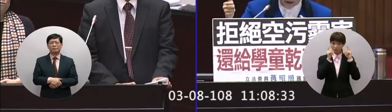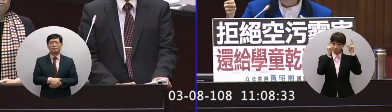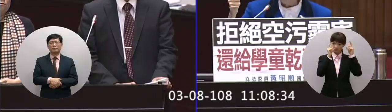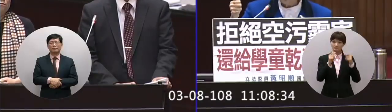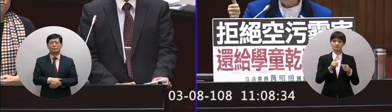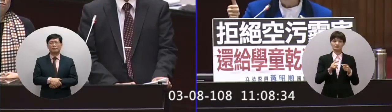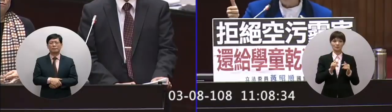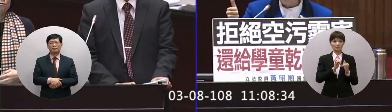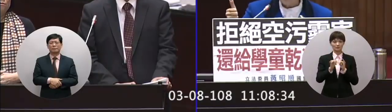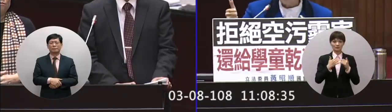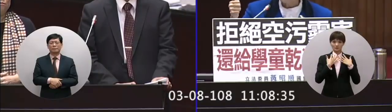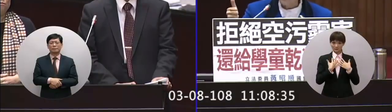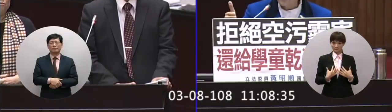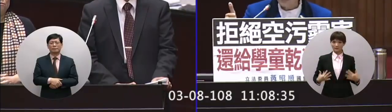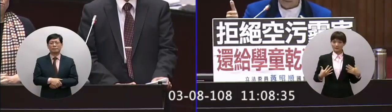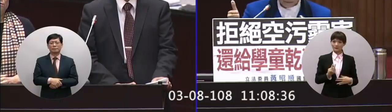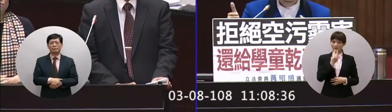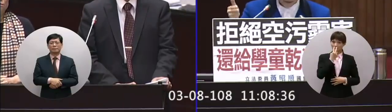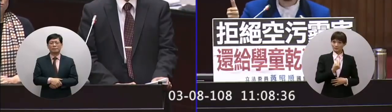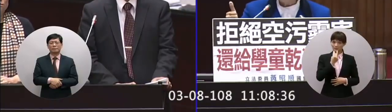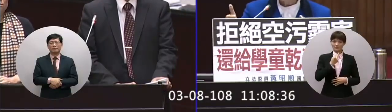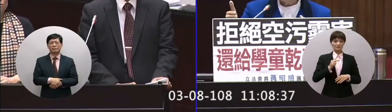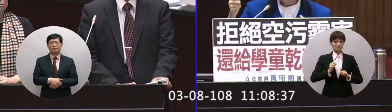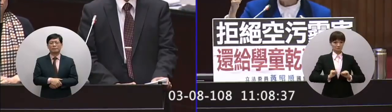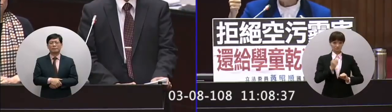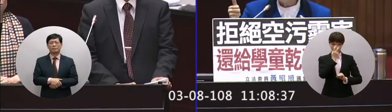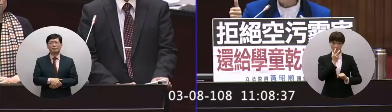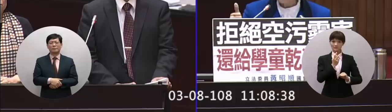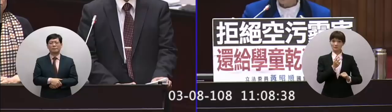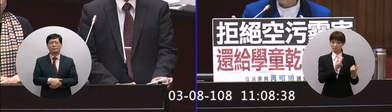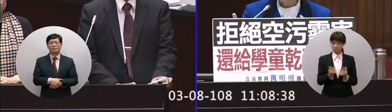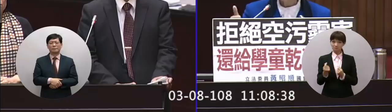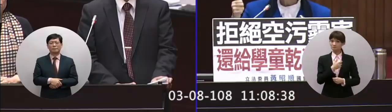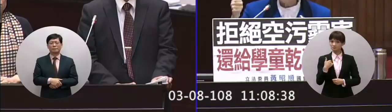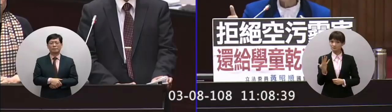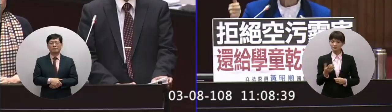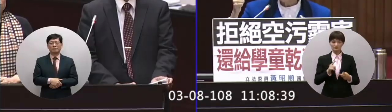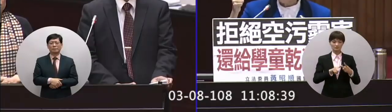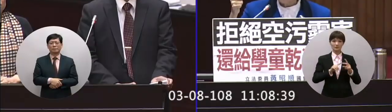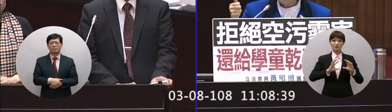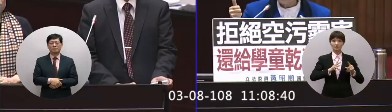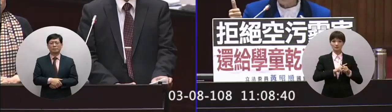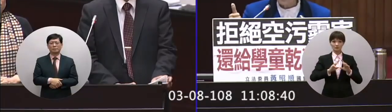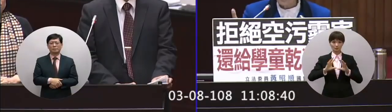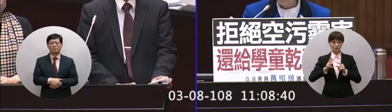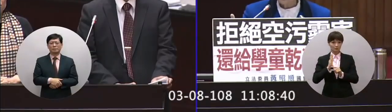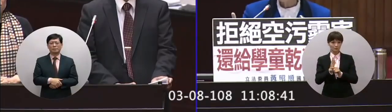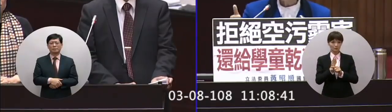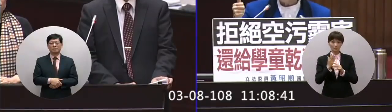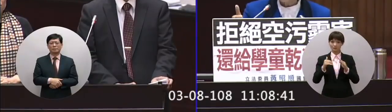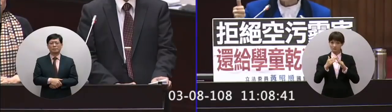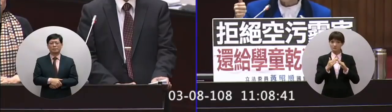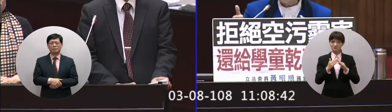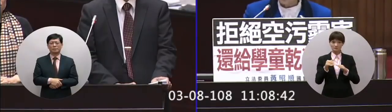定期实施肺部健康检查，可不可以做？第二个，给我们国中小学能不能给我们空气清净